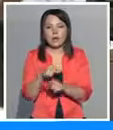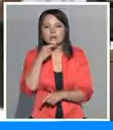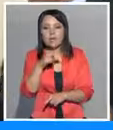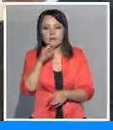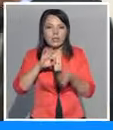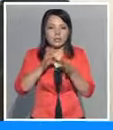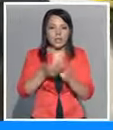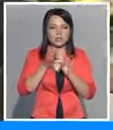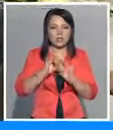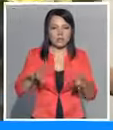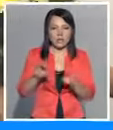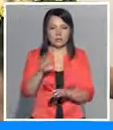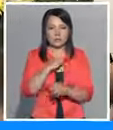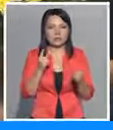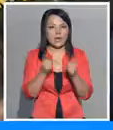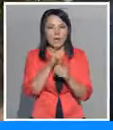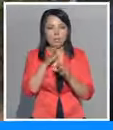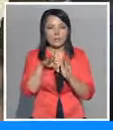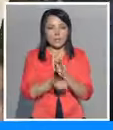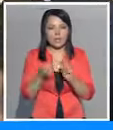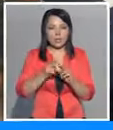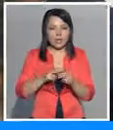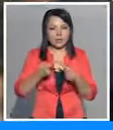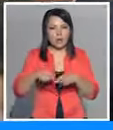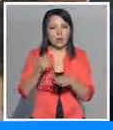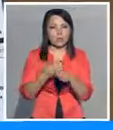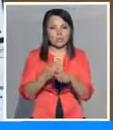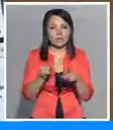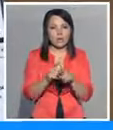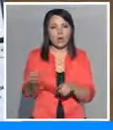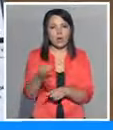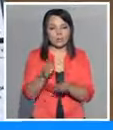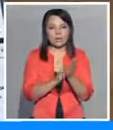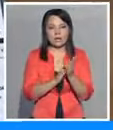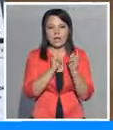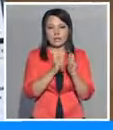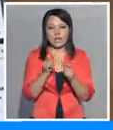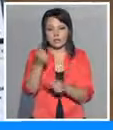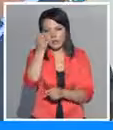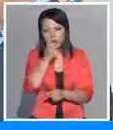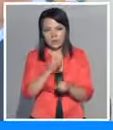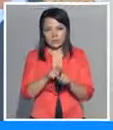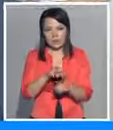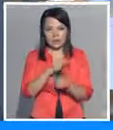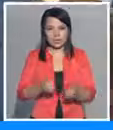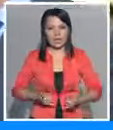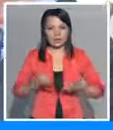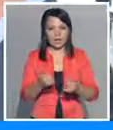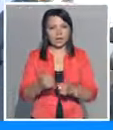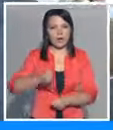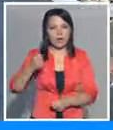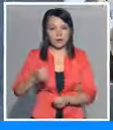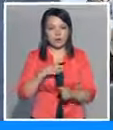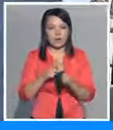назарда ұстау керектігі талқыланды. Кездесу соңында қоғамдық көмекшілерге облыс әкімінің алғыс хаттары табысталды. Сондай-ақ жаңадан тағайындалғандар